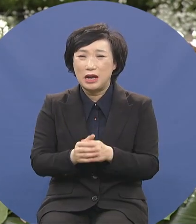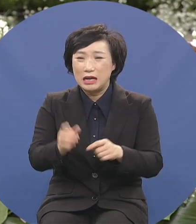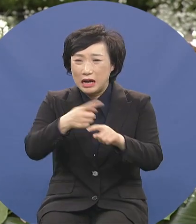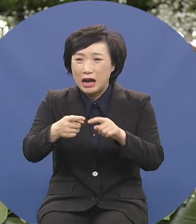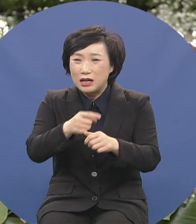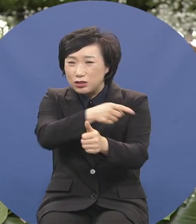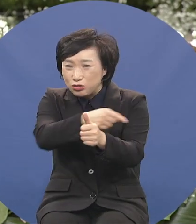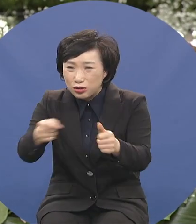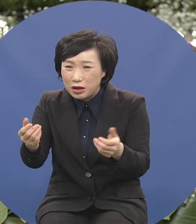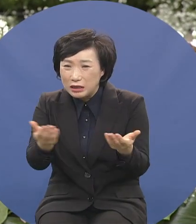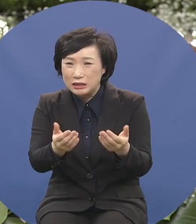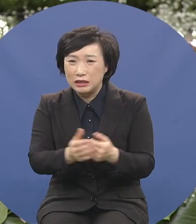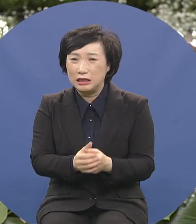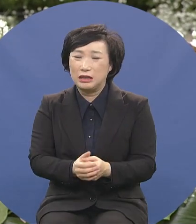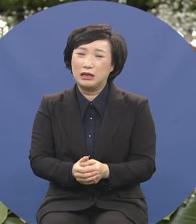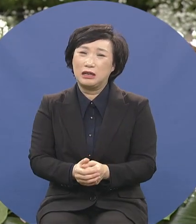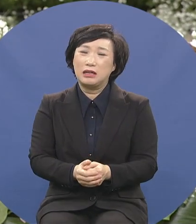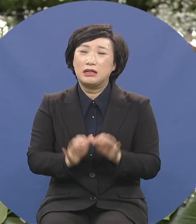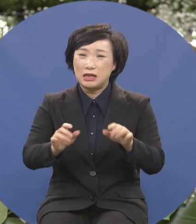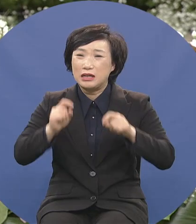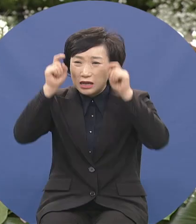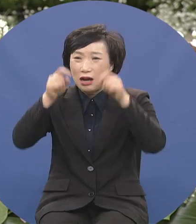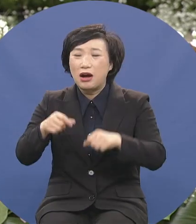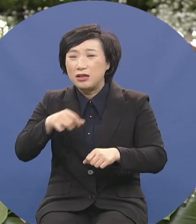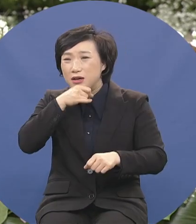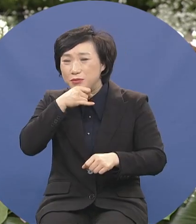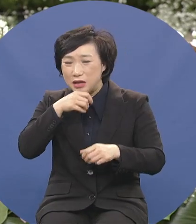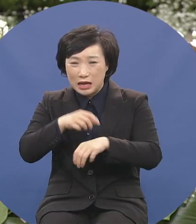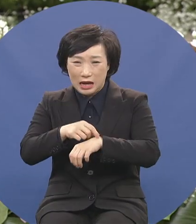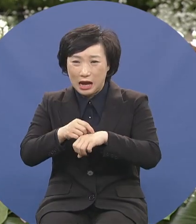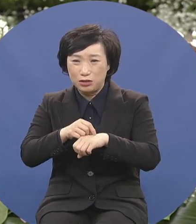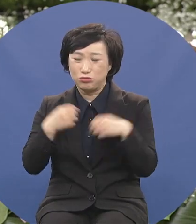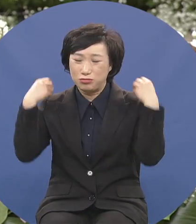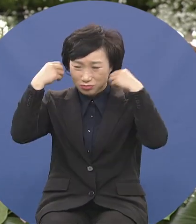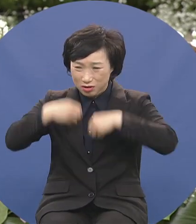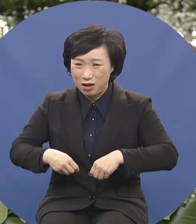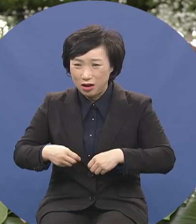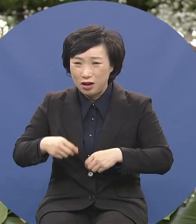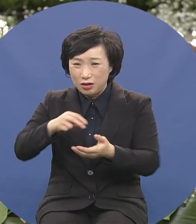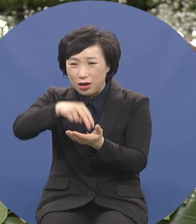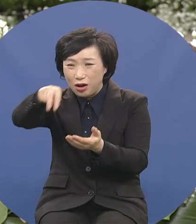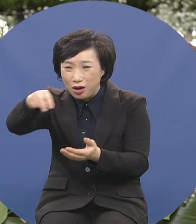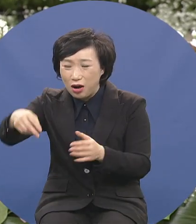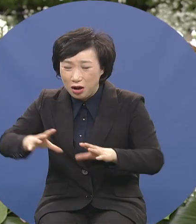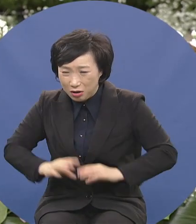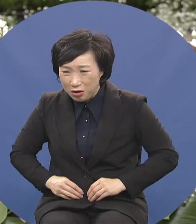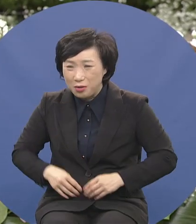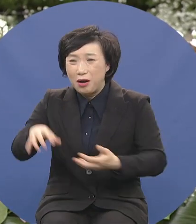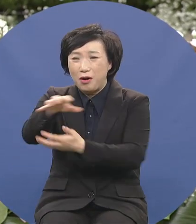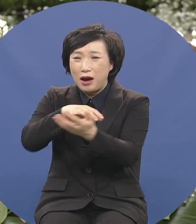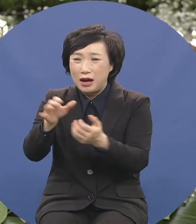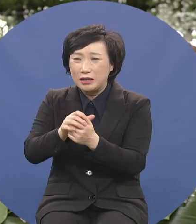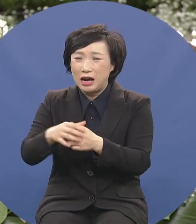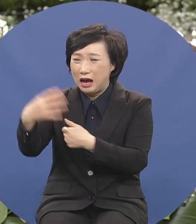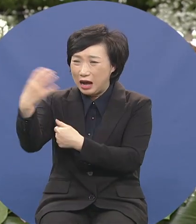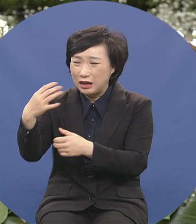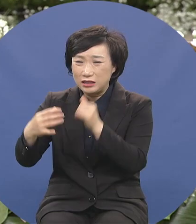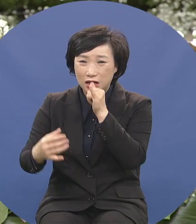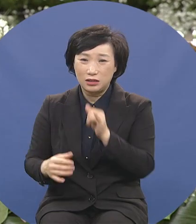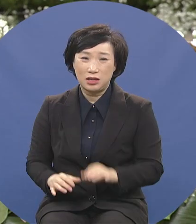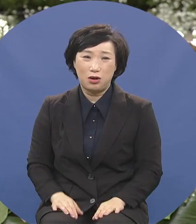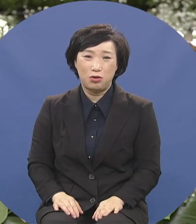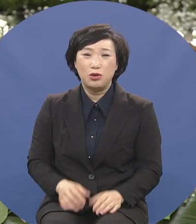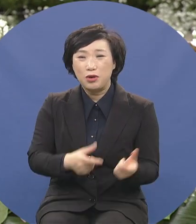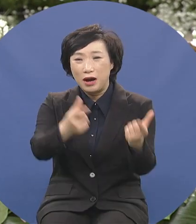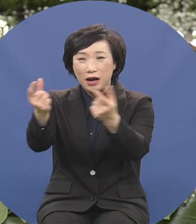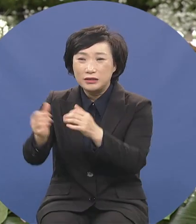죽임을 당하는 것과 양과 염소의 가죽을 쓰고 유리하며 궁핍과 환난과 확대를 받았으며,